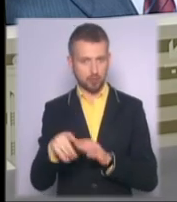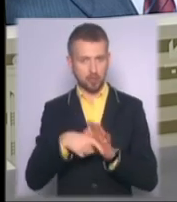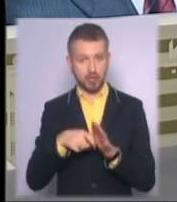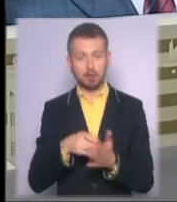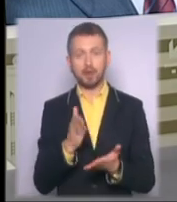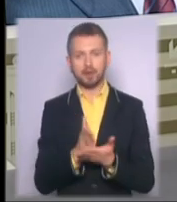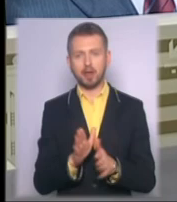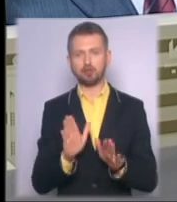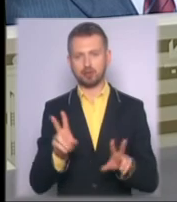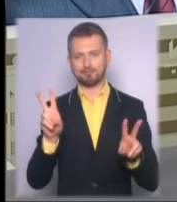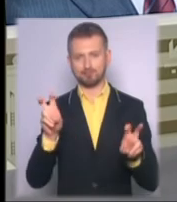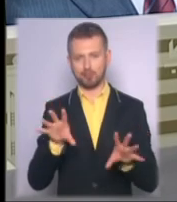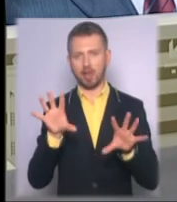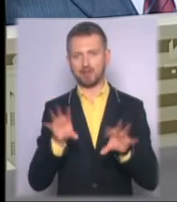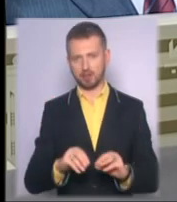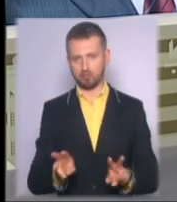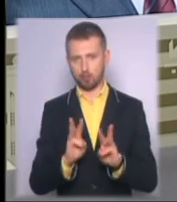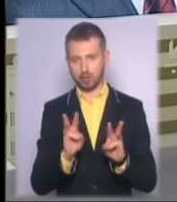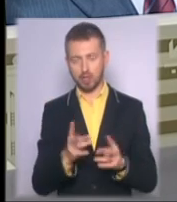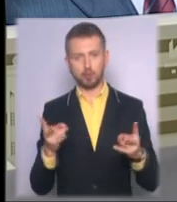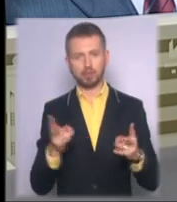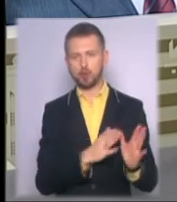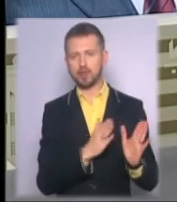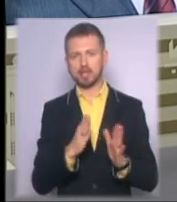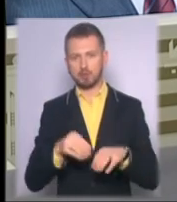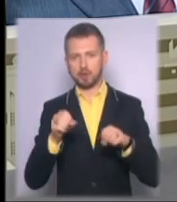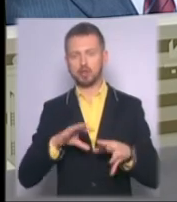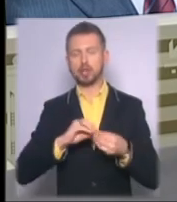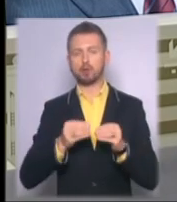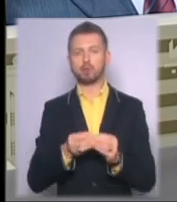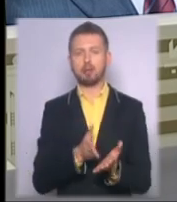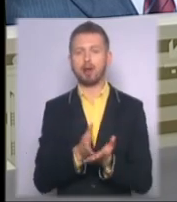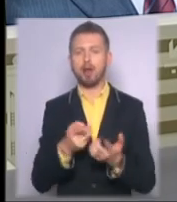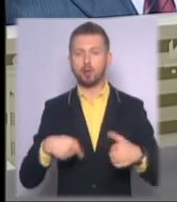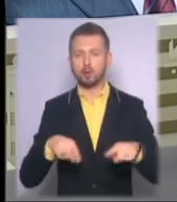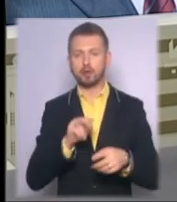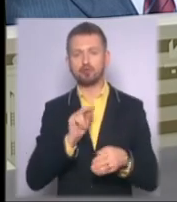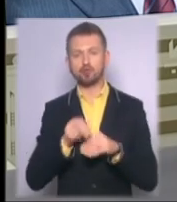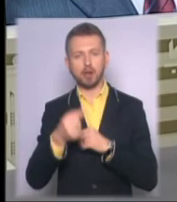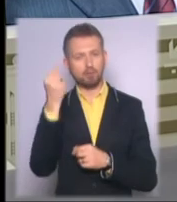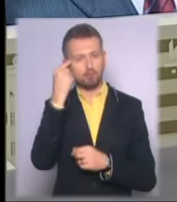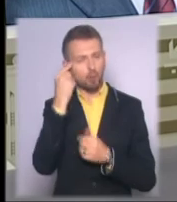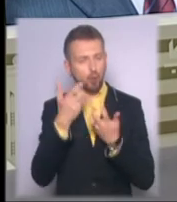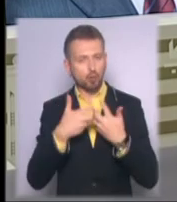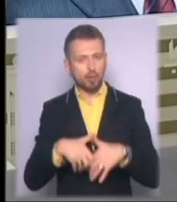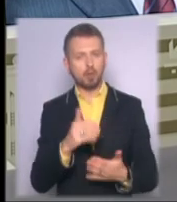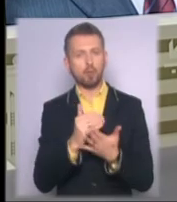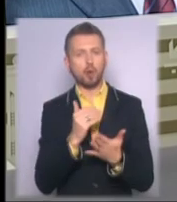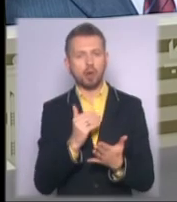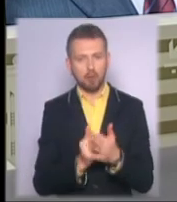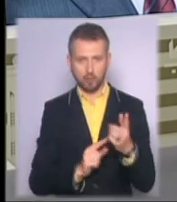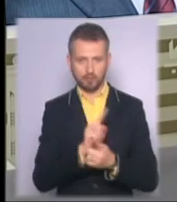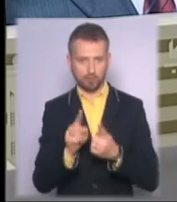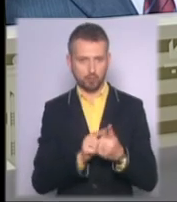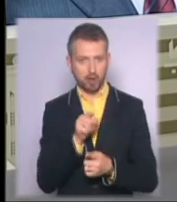лише гасінням пожежі. Натомість потрібне системне вирішення проблем галузі через продуману програму реформування вугільної галузі,